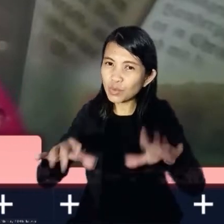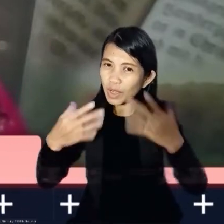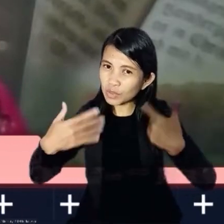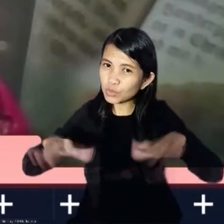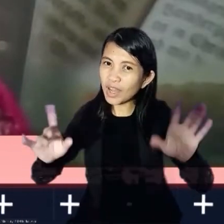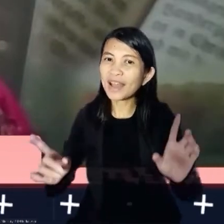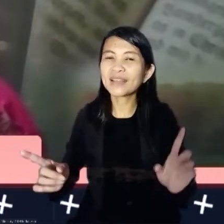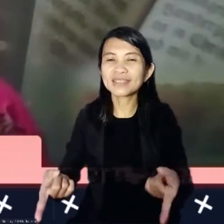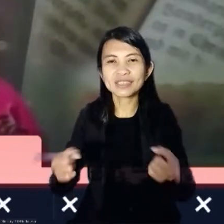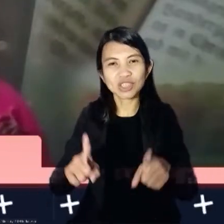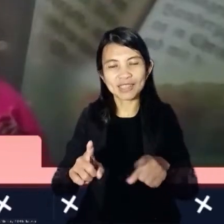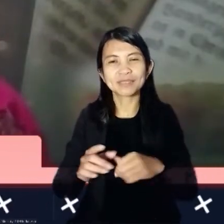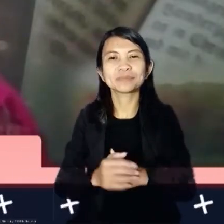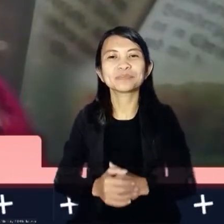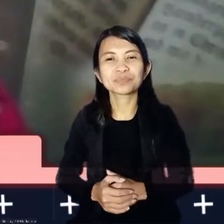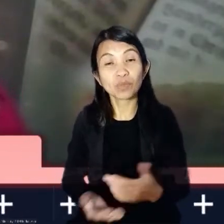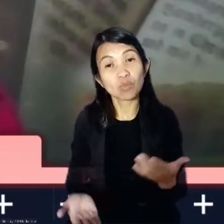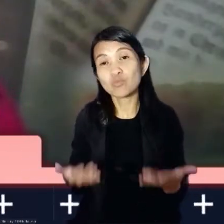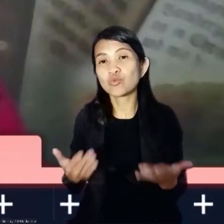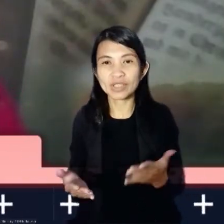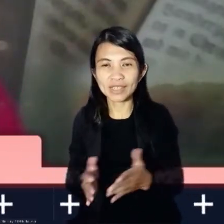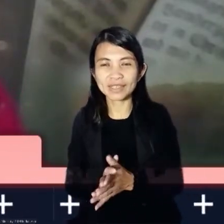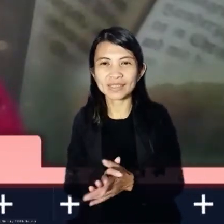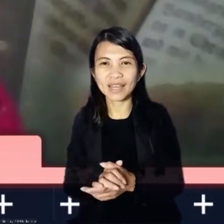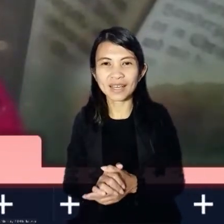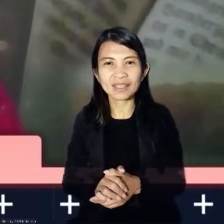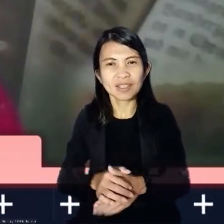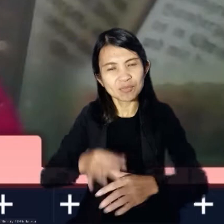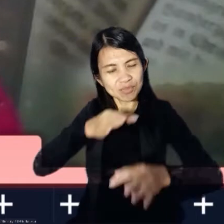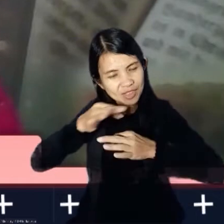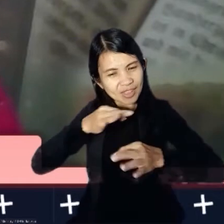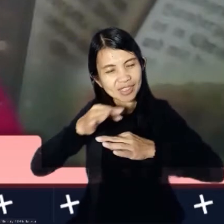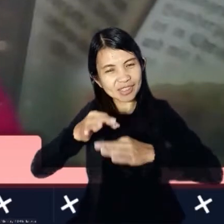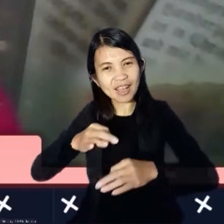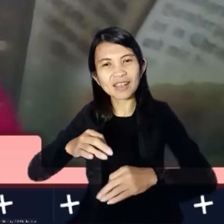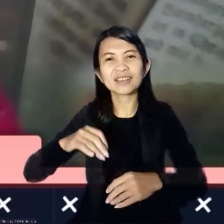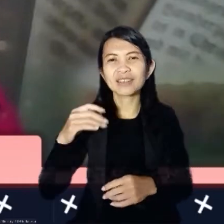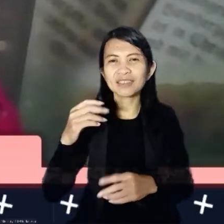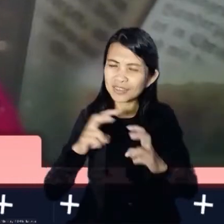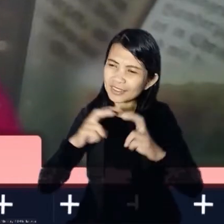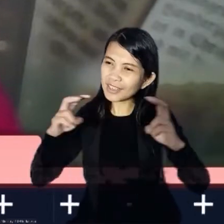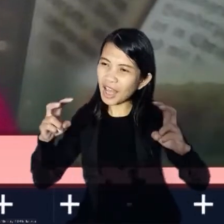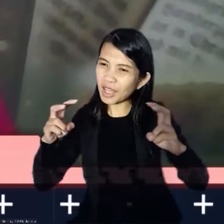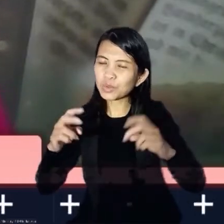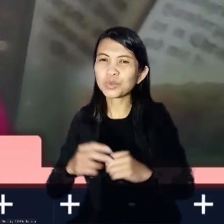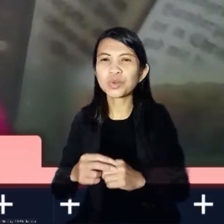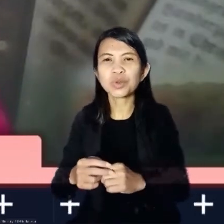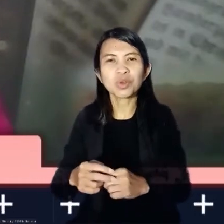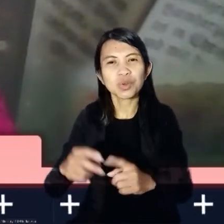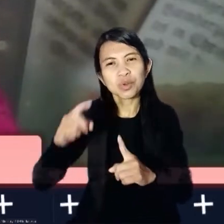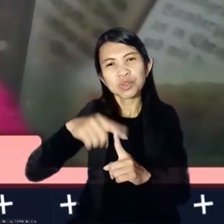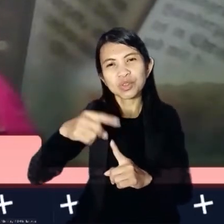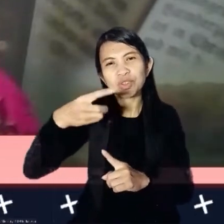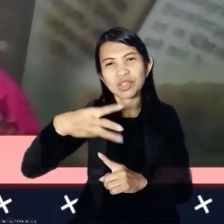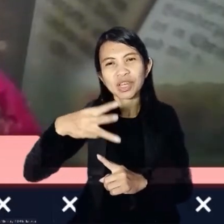mungkin keterangan saya terlalu theoritical mungkin kita coba ambil satu ayat di dalam